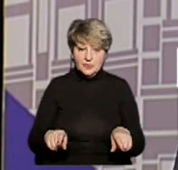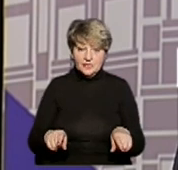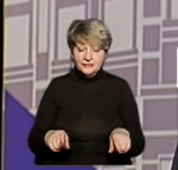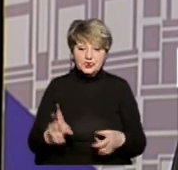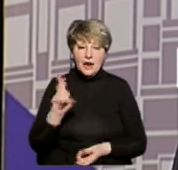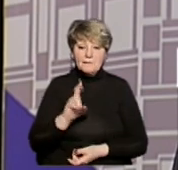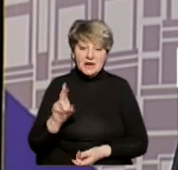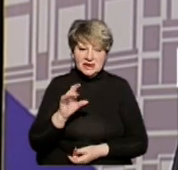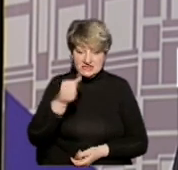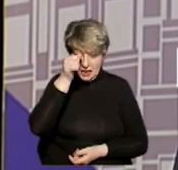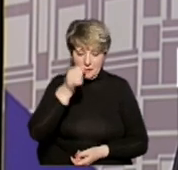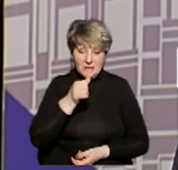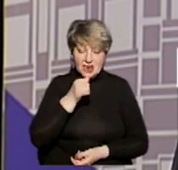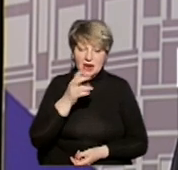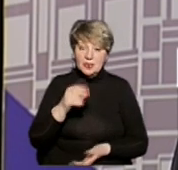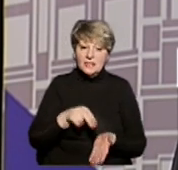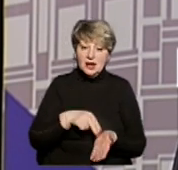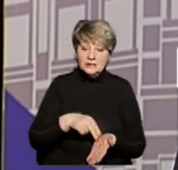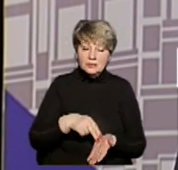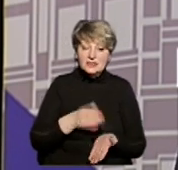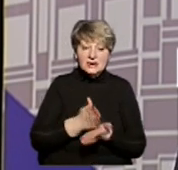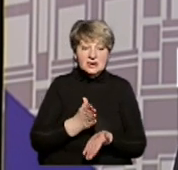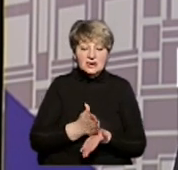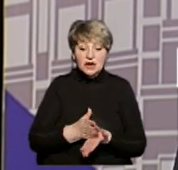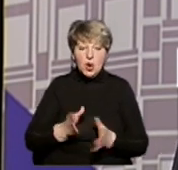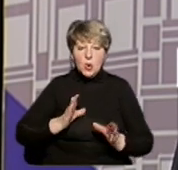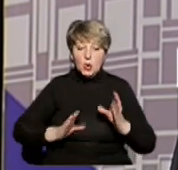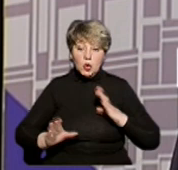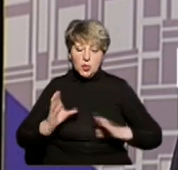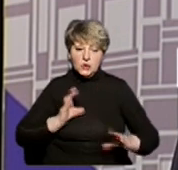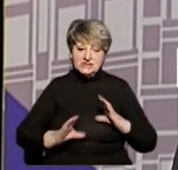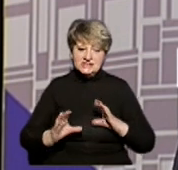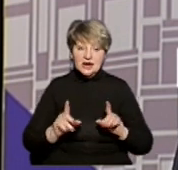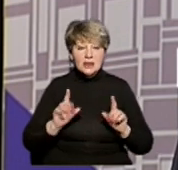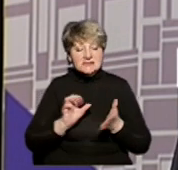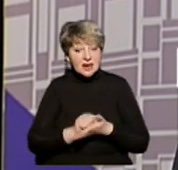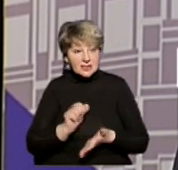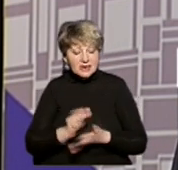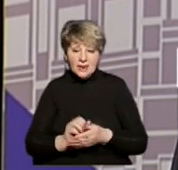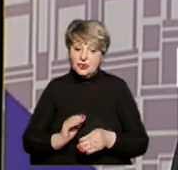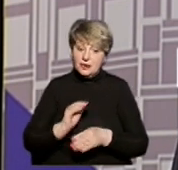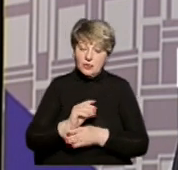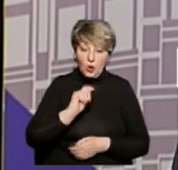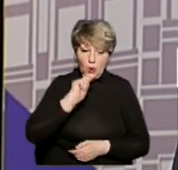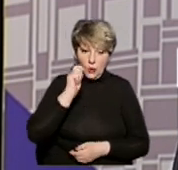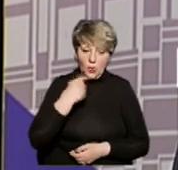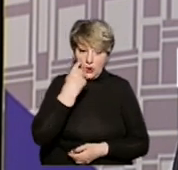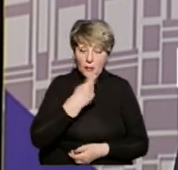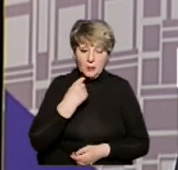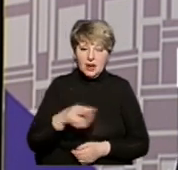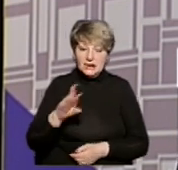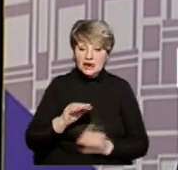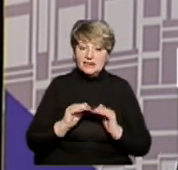з березня місяця на Черкащині діють курси, навіть такі заняття, додаткові заняття з української мови для